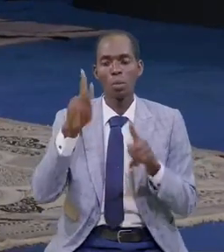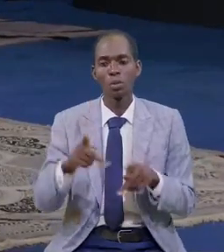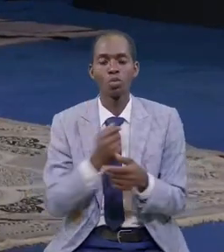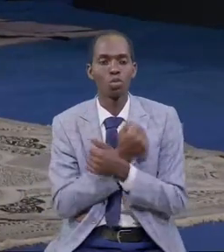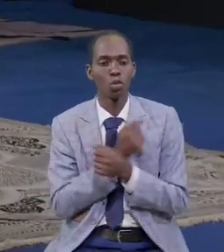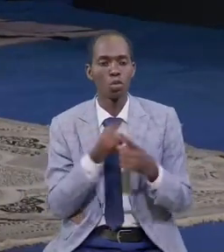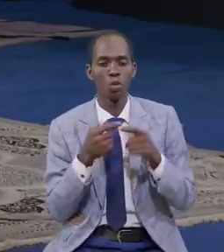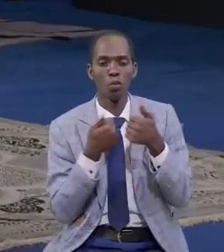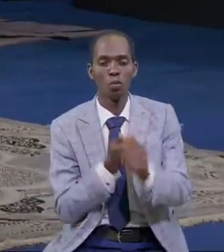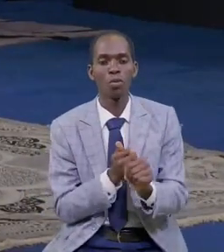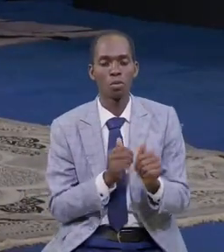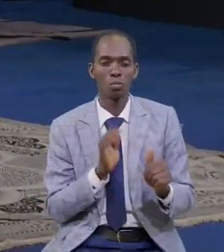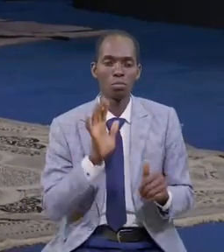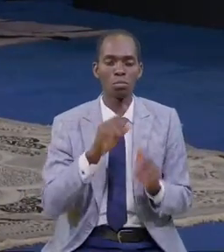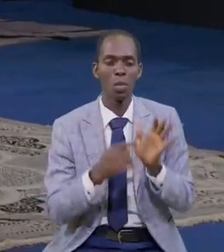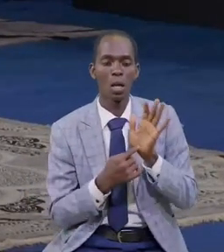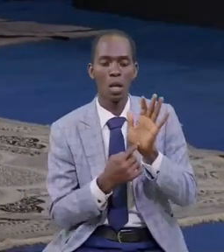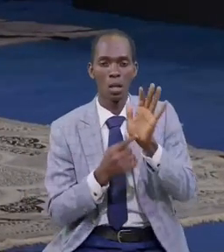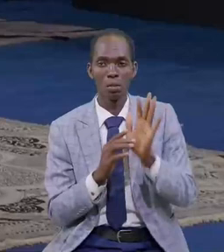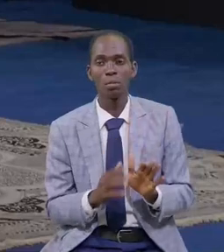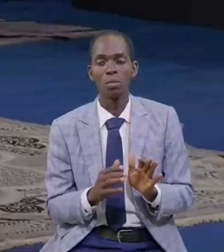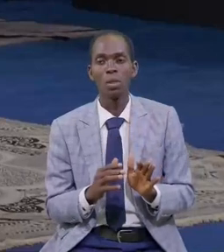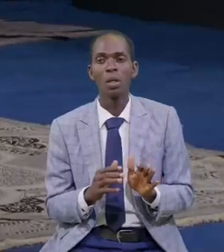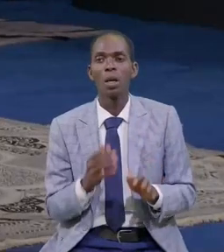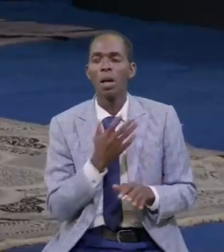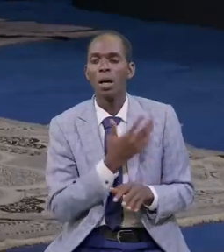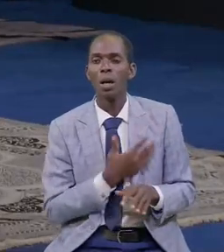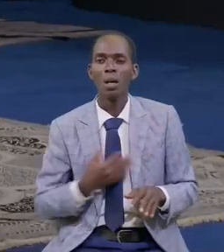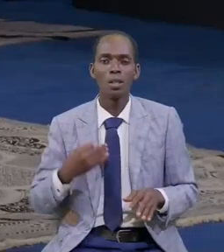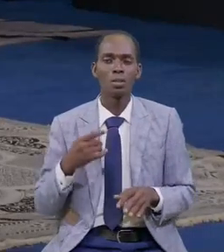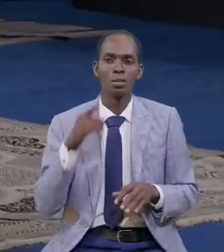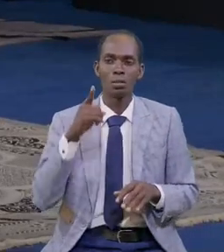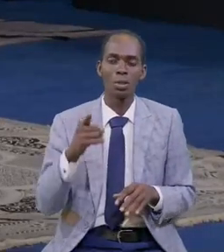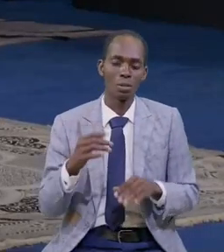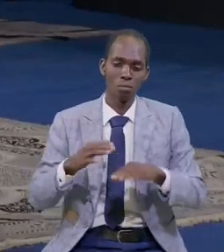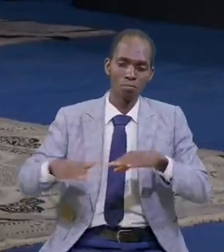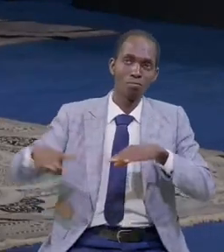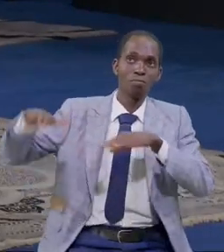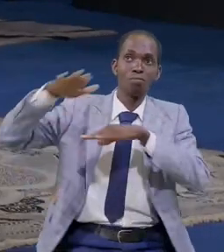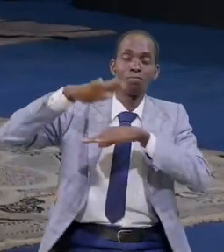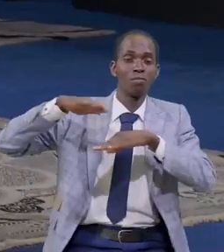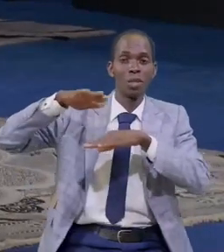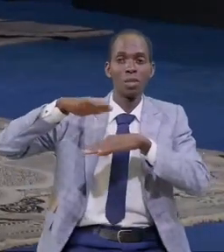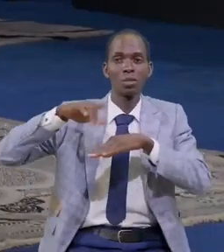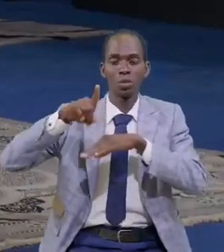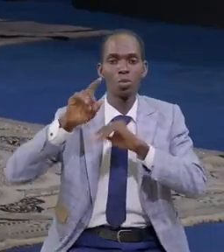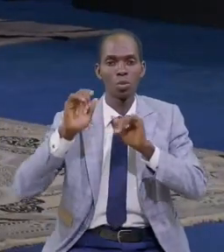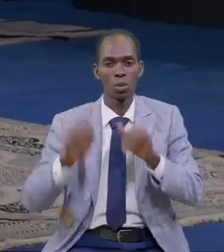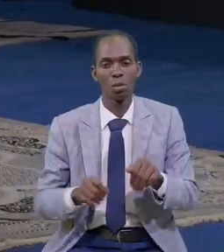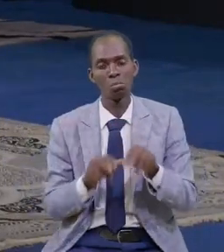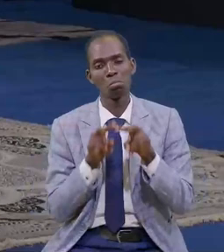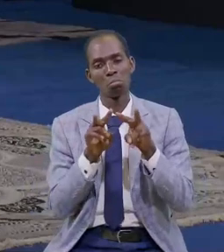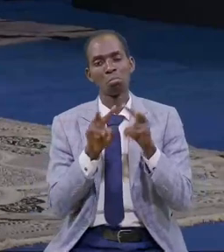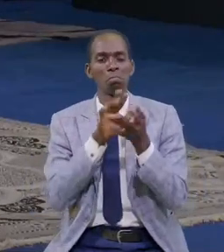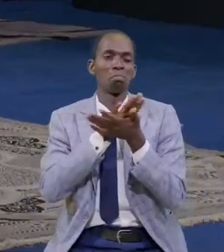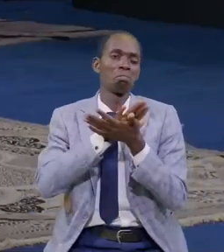avoir le mal souscouvert et puis au-dessus de tout alors vous paraissez